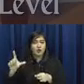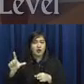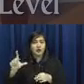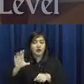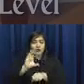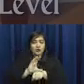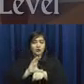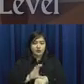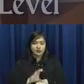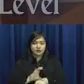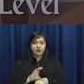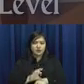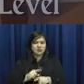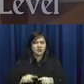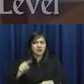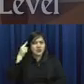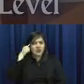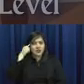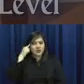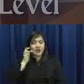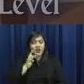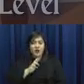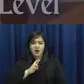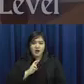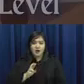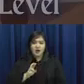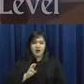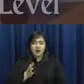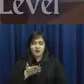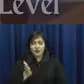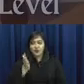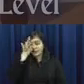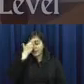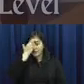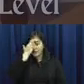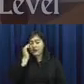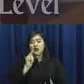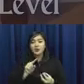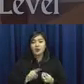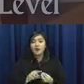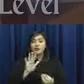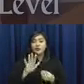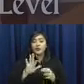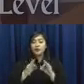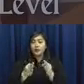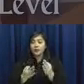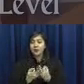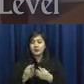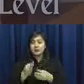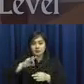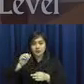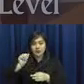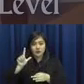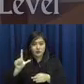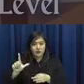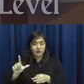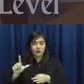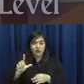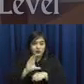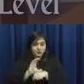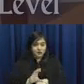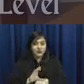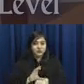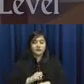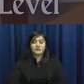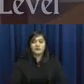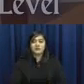sa spiritual na kalagayan ng iyong pamilya, ng iyong anak? Oh. Ang problema sa atin, aware lang tayo